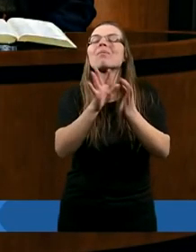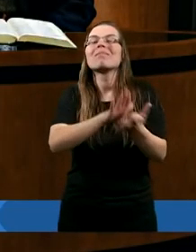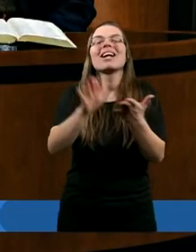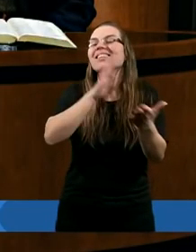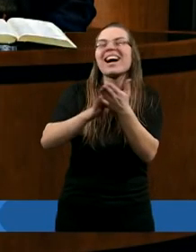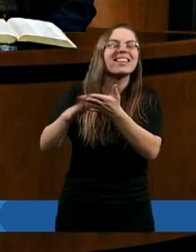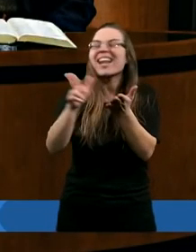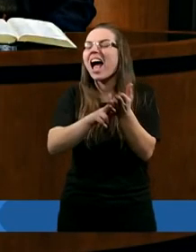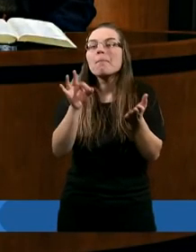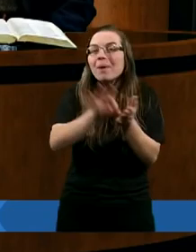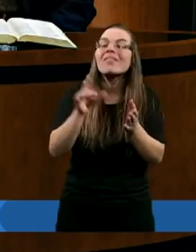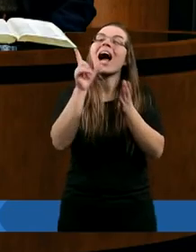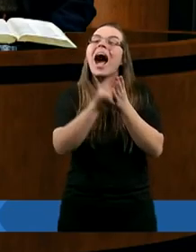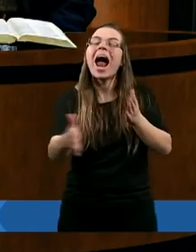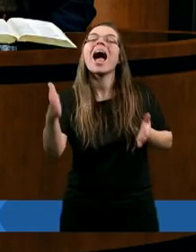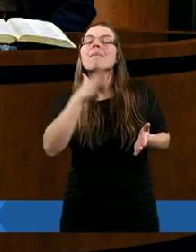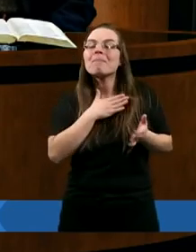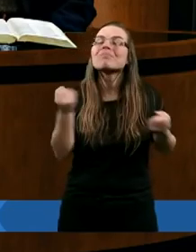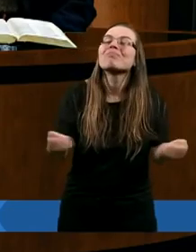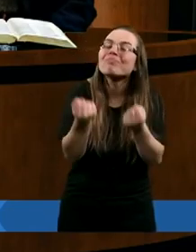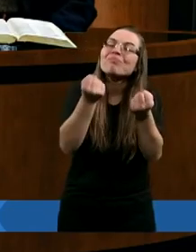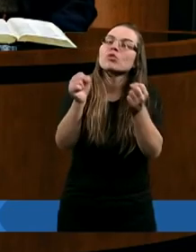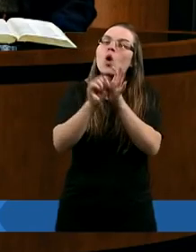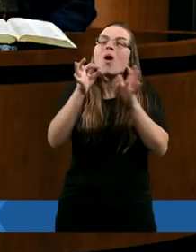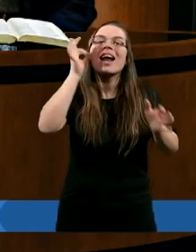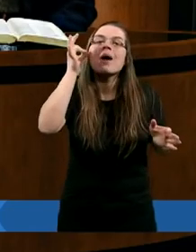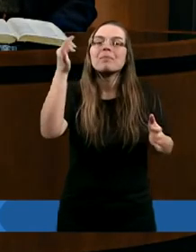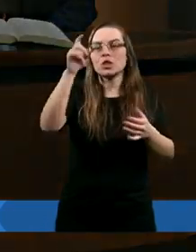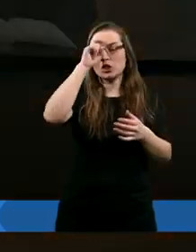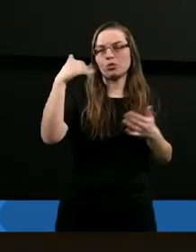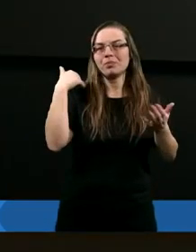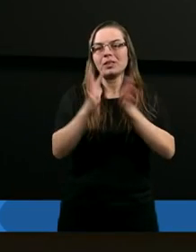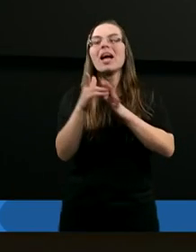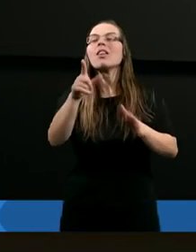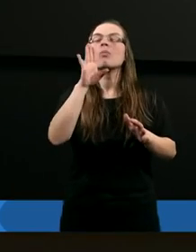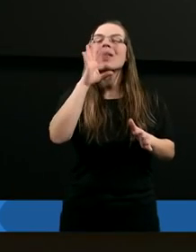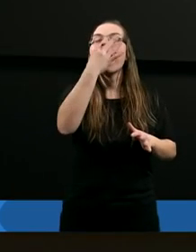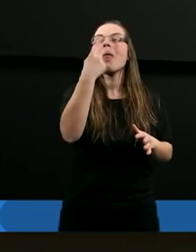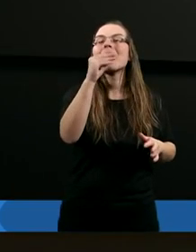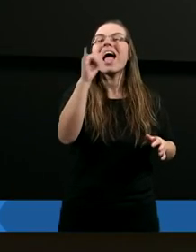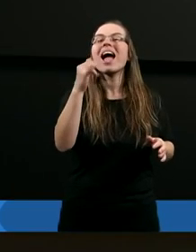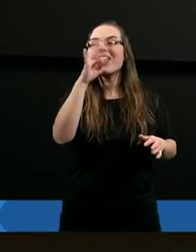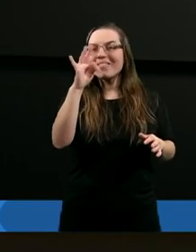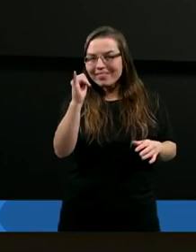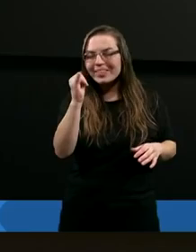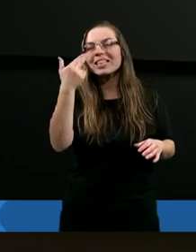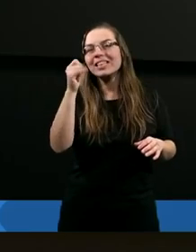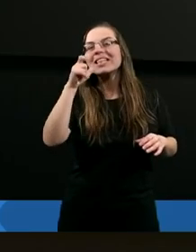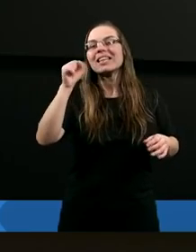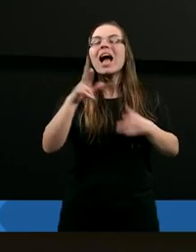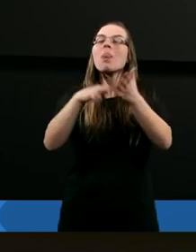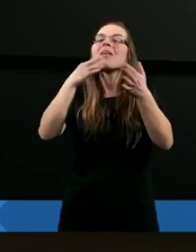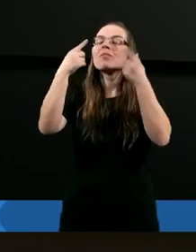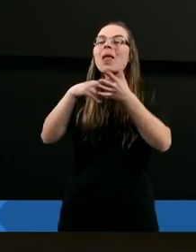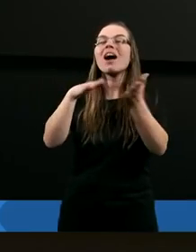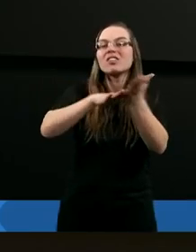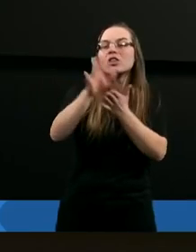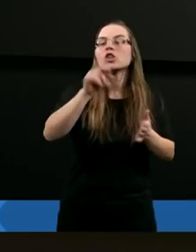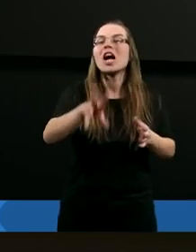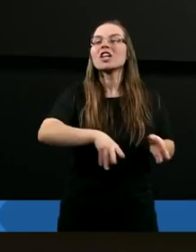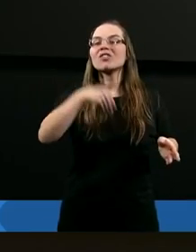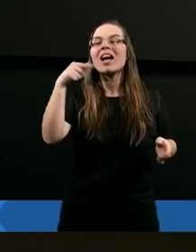bez wskazy, ale mamy do czego dążyć. Tak, ale biorąc pod uwagę tę definicję, którą wypowiedzieliśmy na początku,